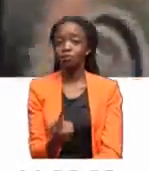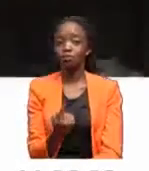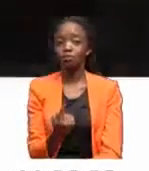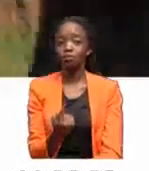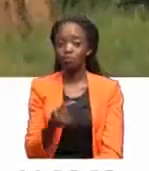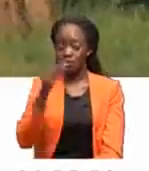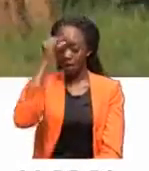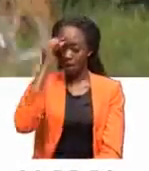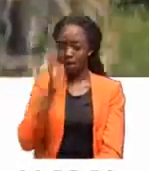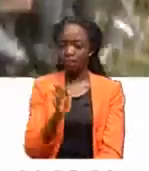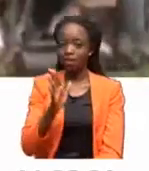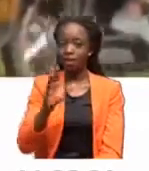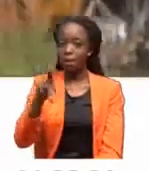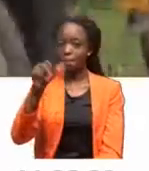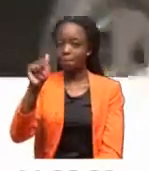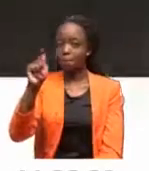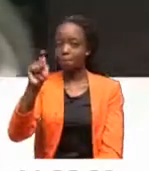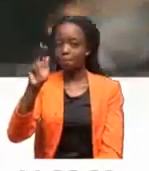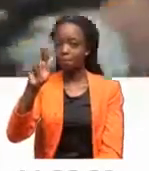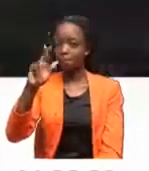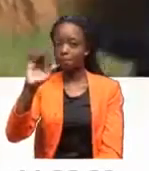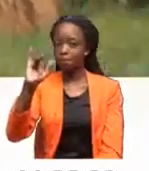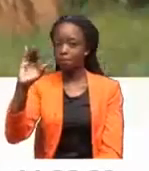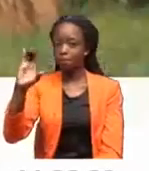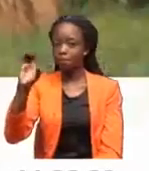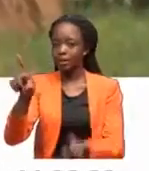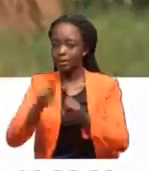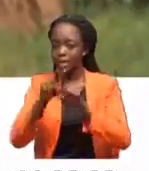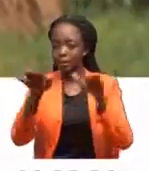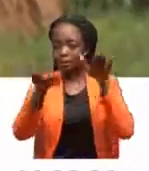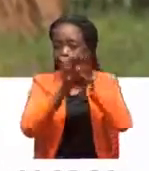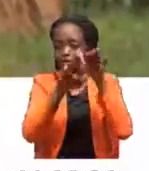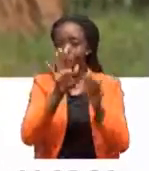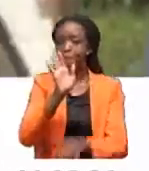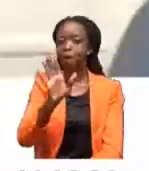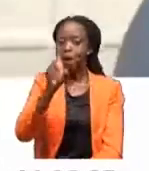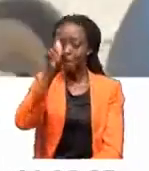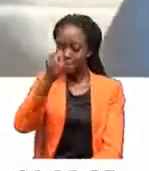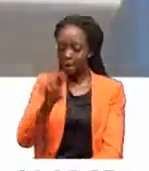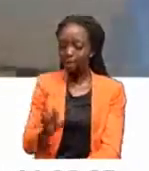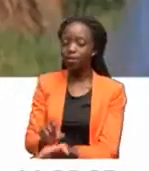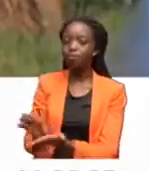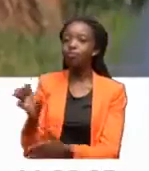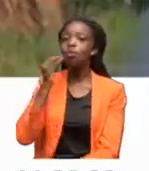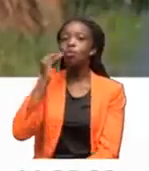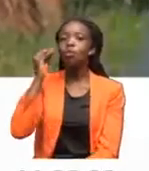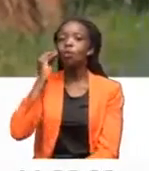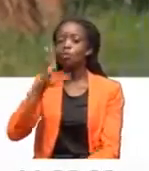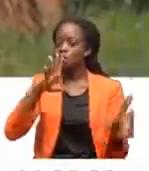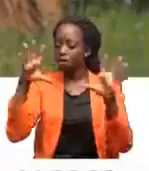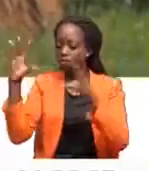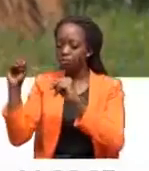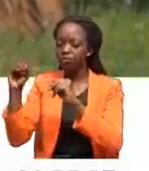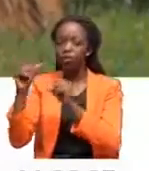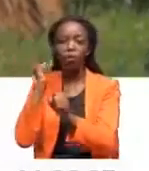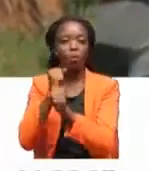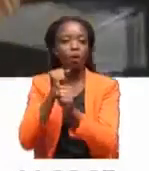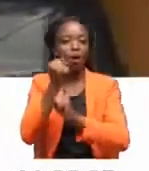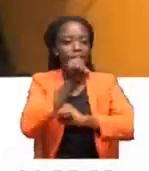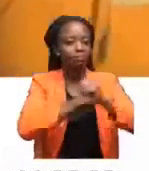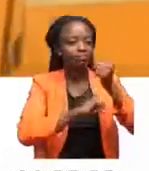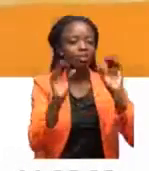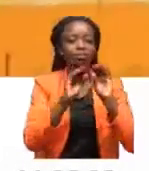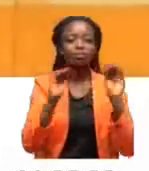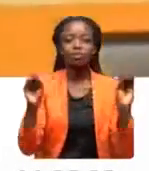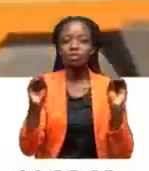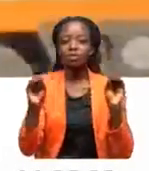gavana Khaemba pamoja na deputy wake ni lazima waende nyumbani. Wameshindwa kufanya kazi Trans Nzoia, sasa